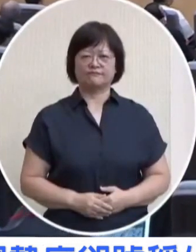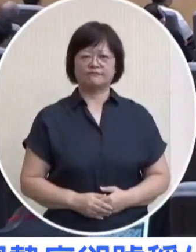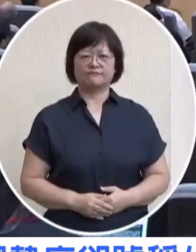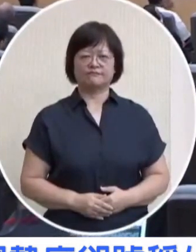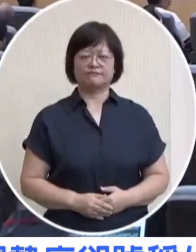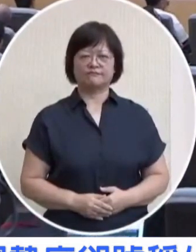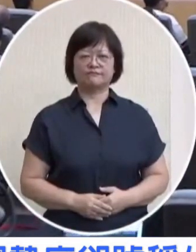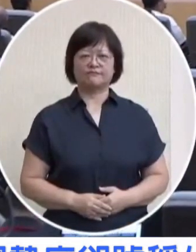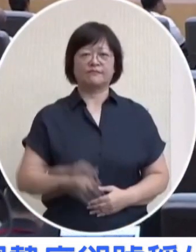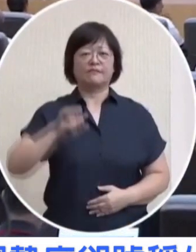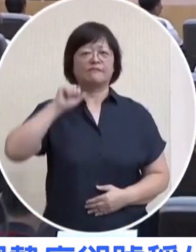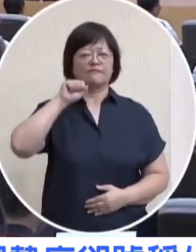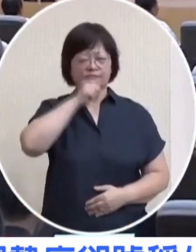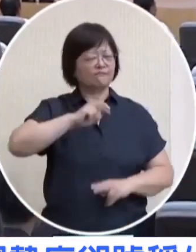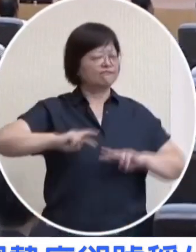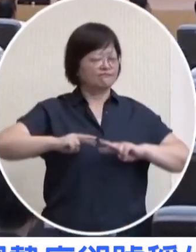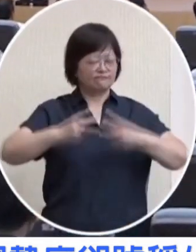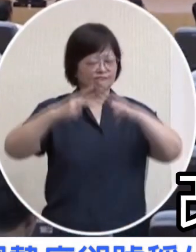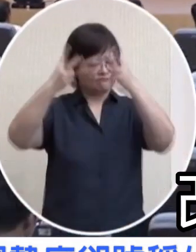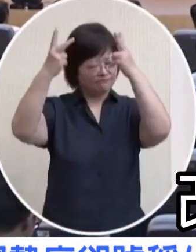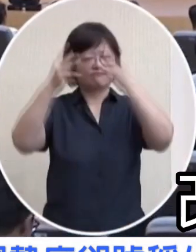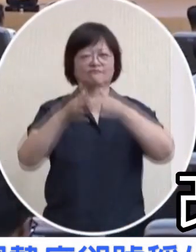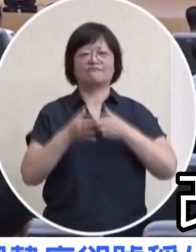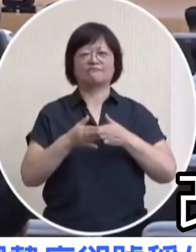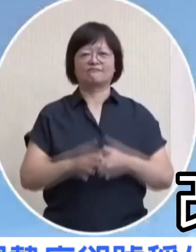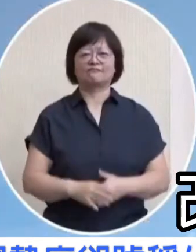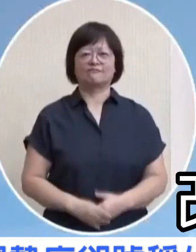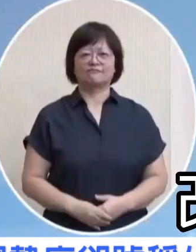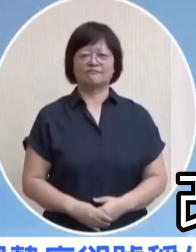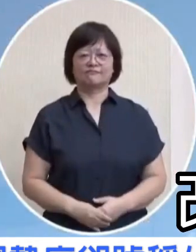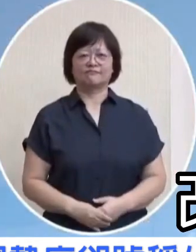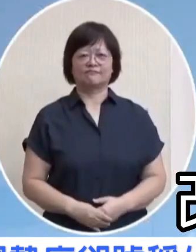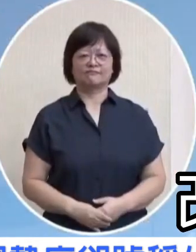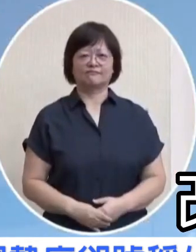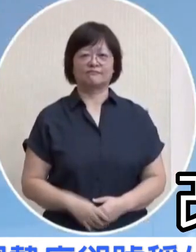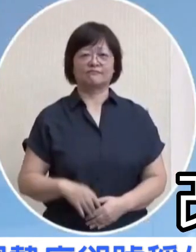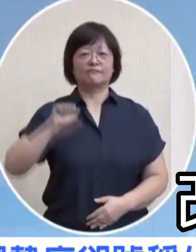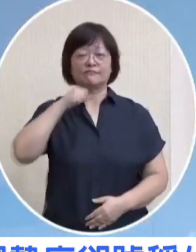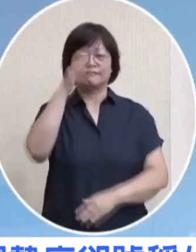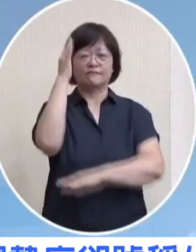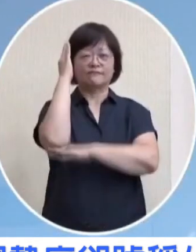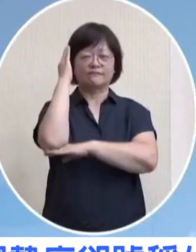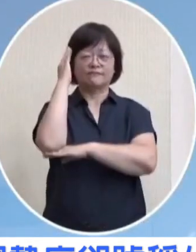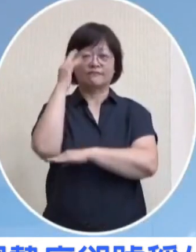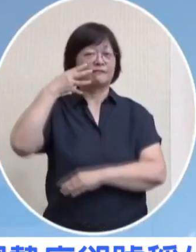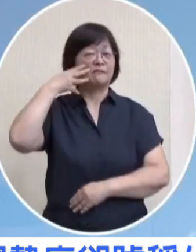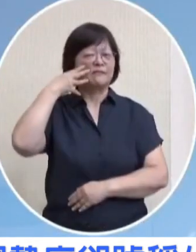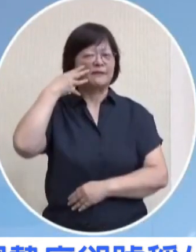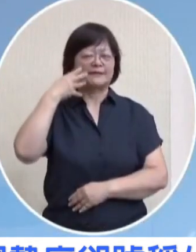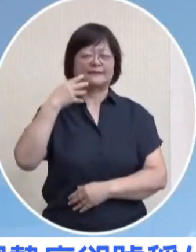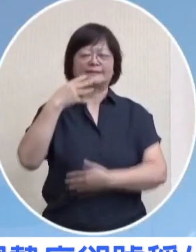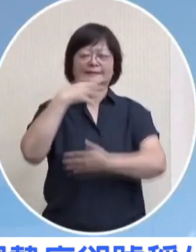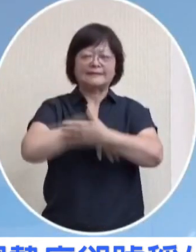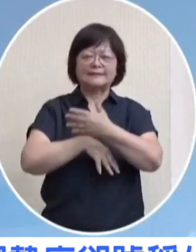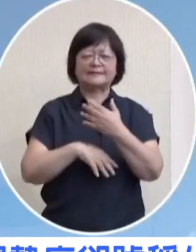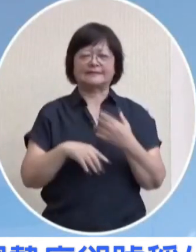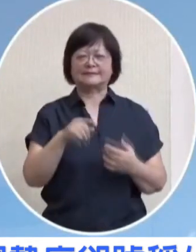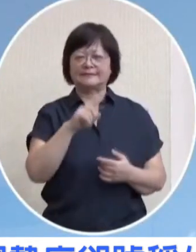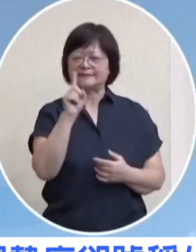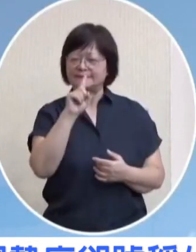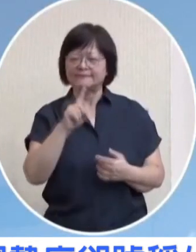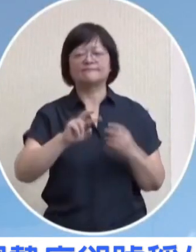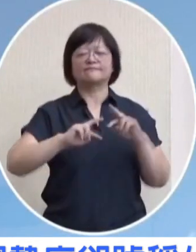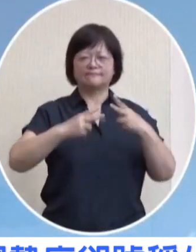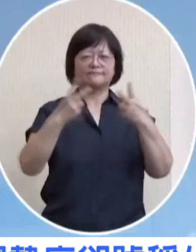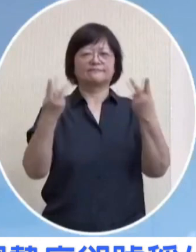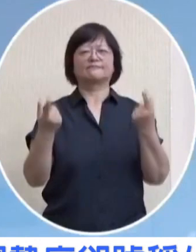湾命运的改变，改造台湾的政治生态，回应真正